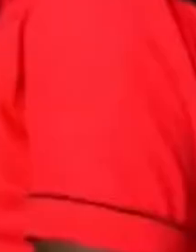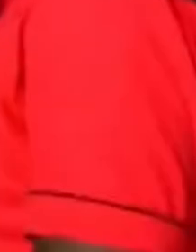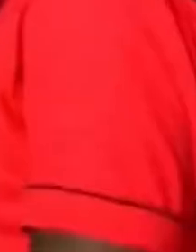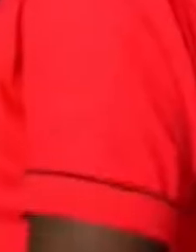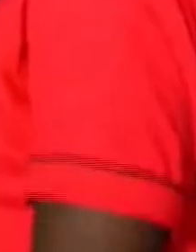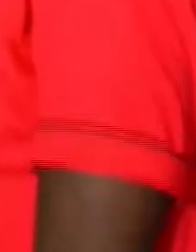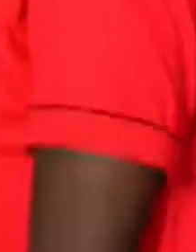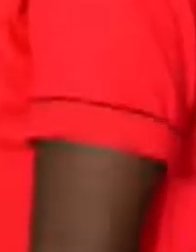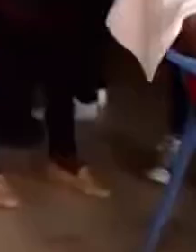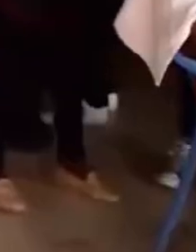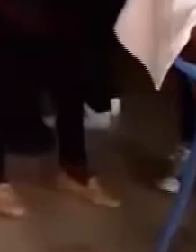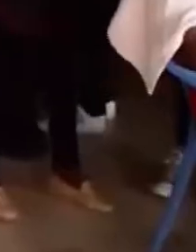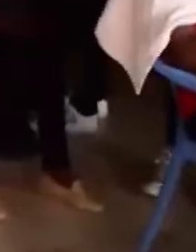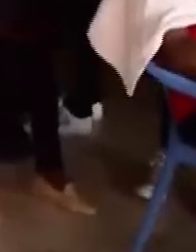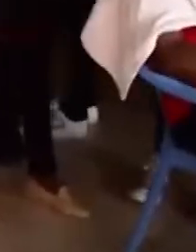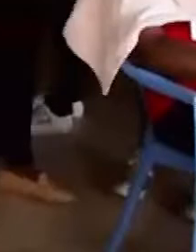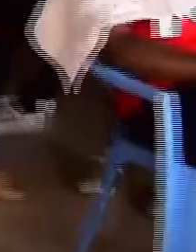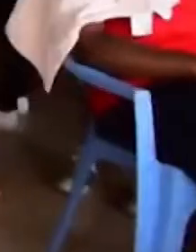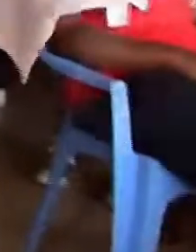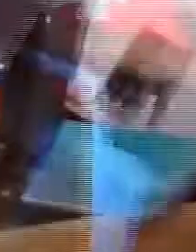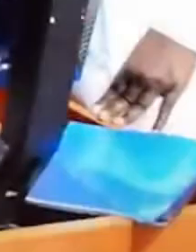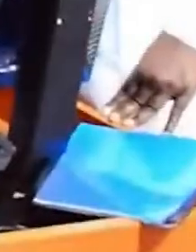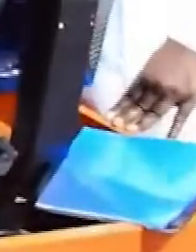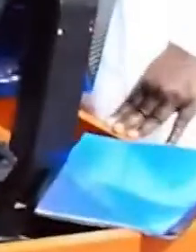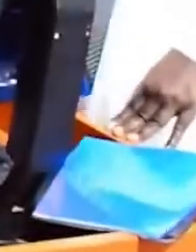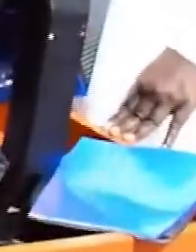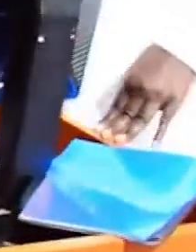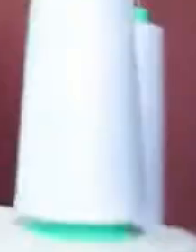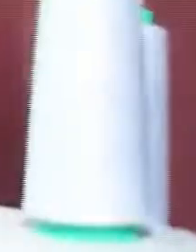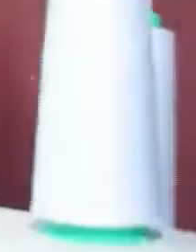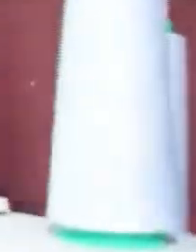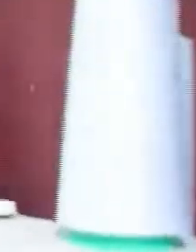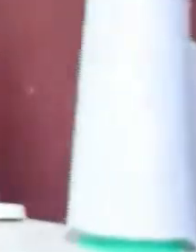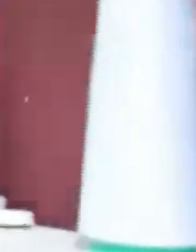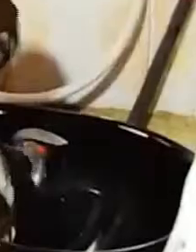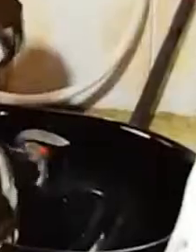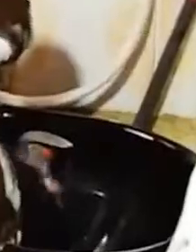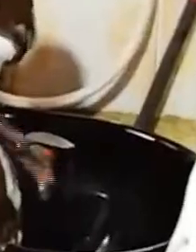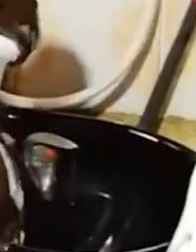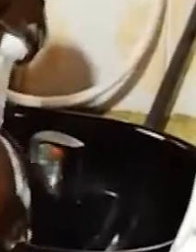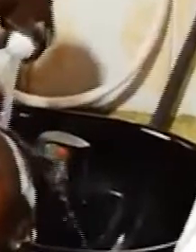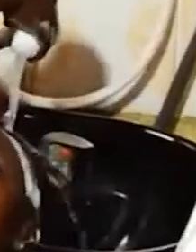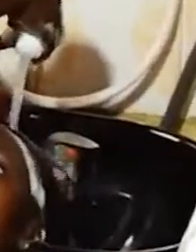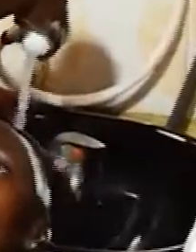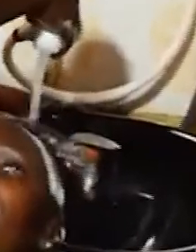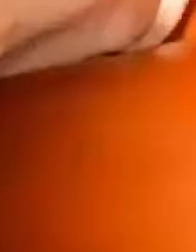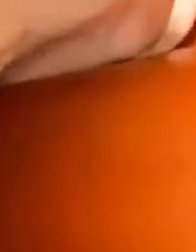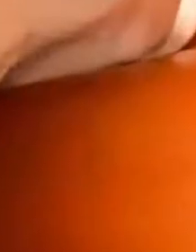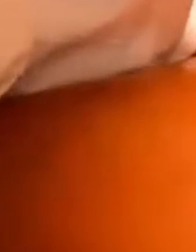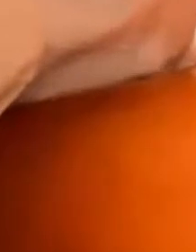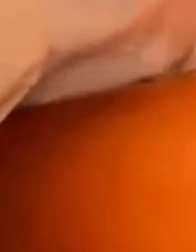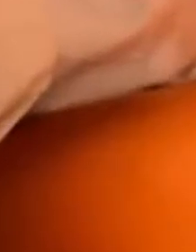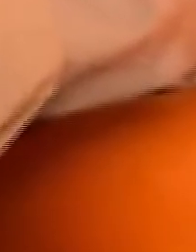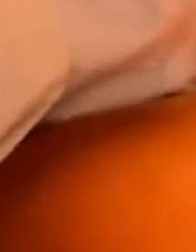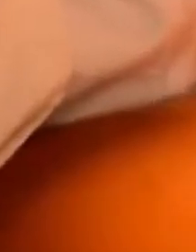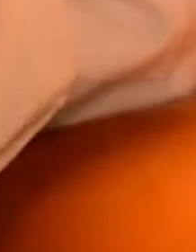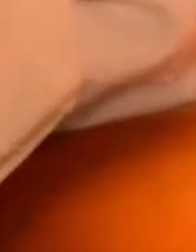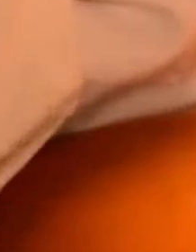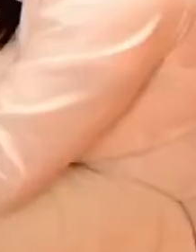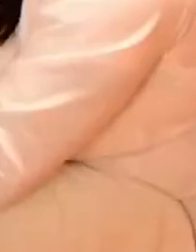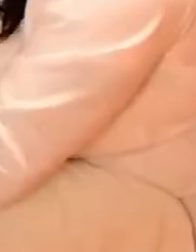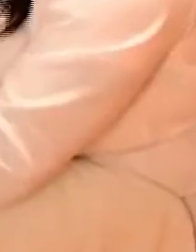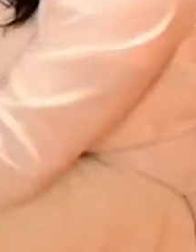Hairdressing and Beauty Therapy tuko hapa kwa ajili yako. Tunapatikana mjini Nanyuki na tayari tumepewa kibali na Wizara ya Elimu kupitia